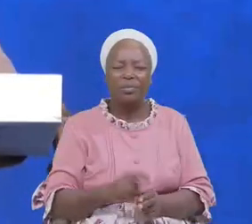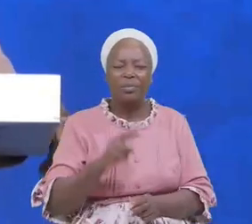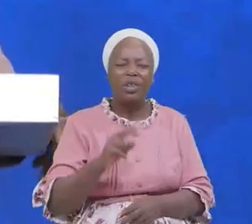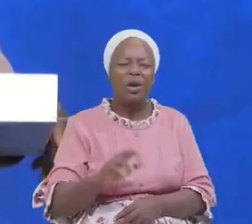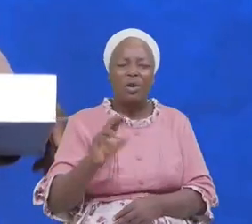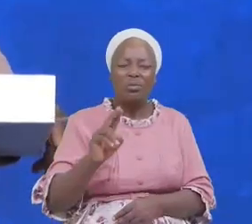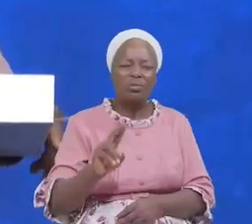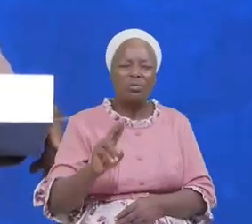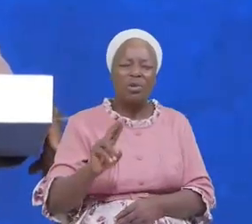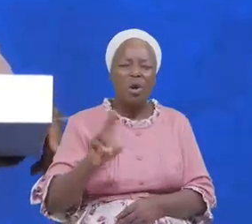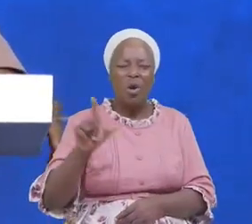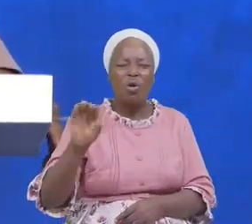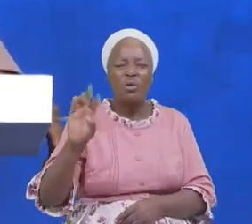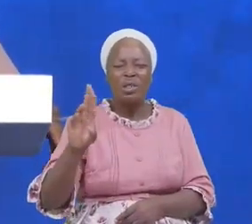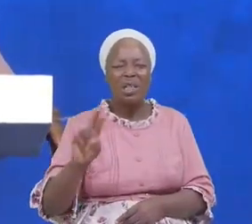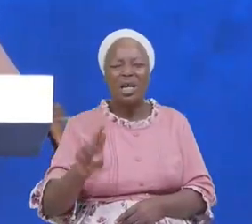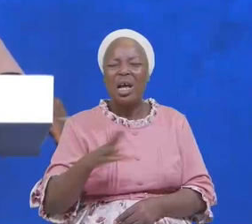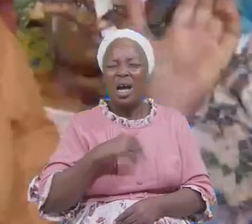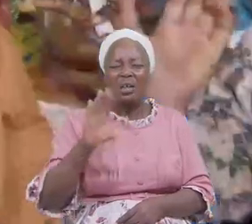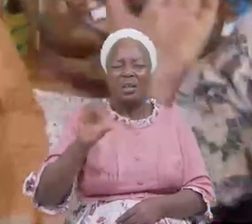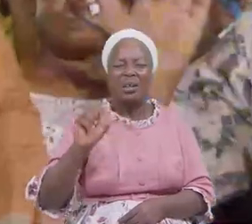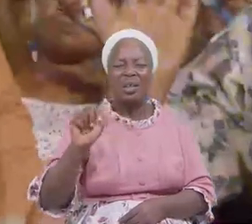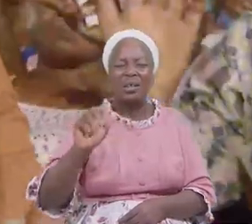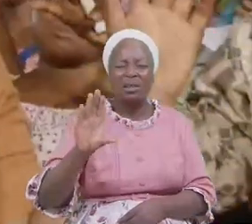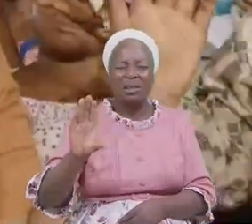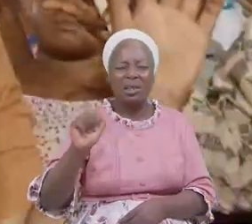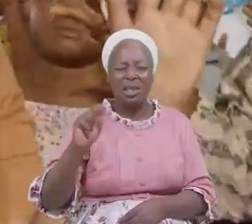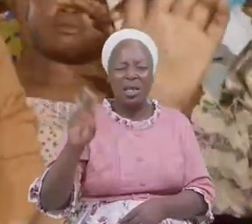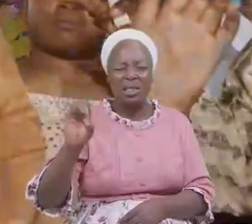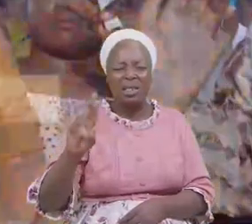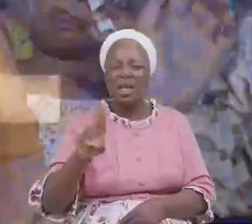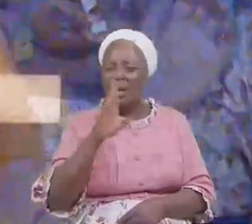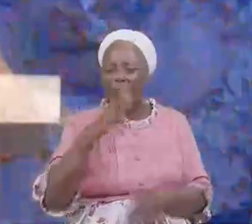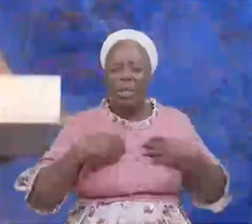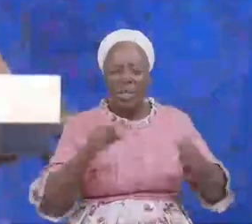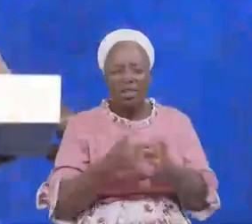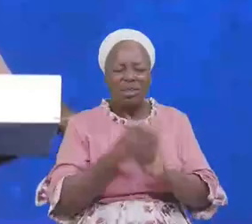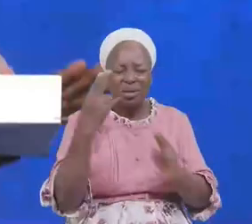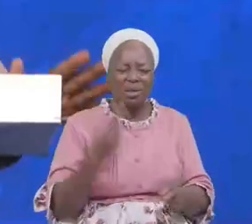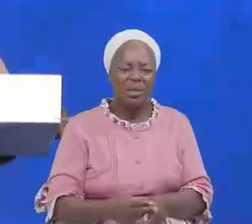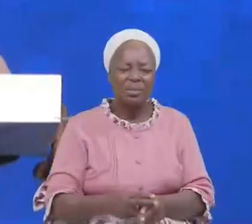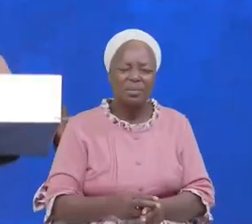Ulcère, cancer, soit guéri au nom de Jésus.